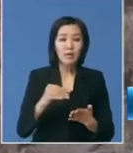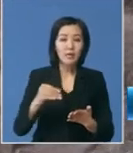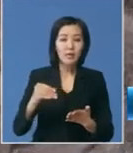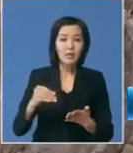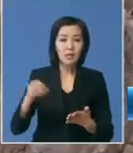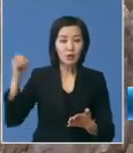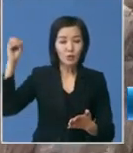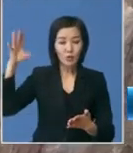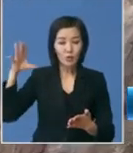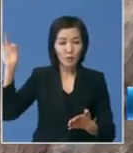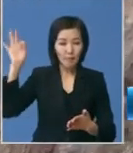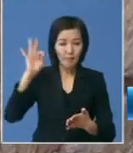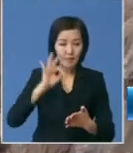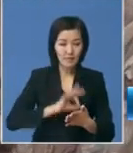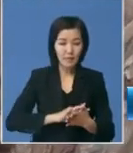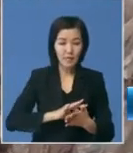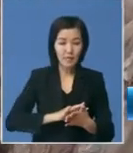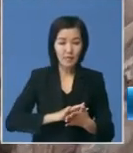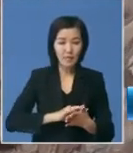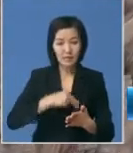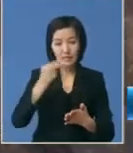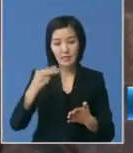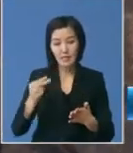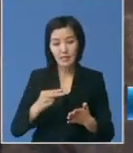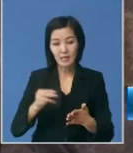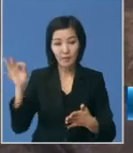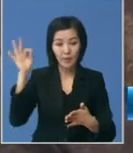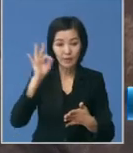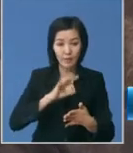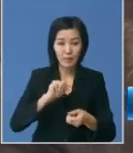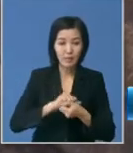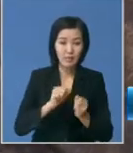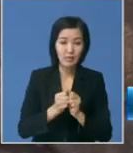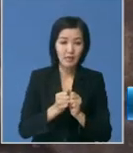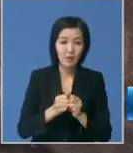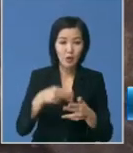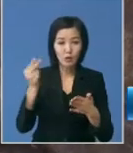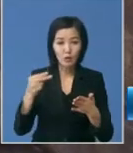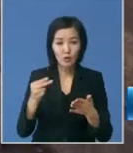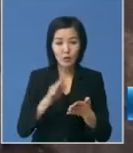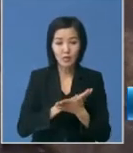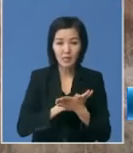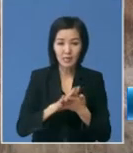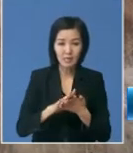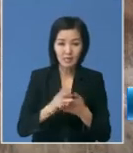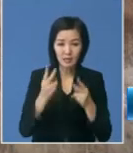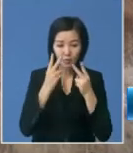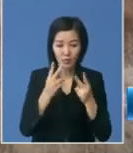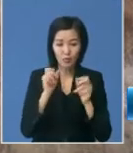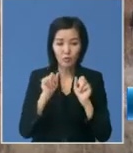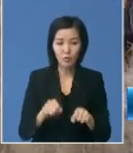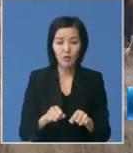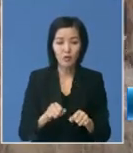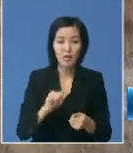қарай салынған. Өйткені күн батып бара жатқанда тасқа қашалған суреттер ашықтала түседі. Әрі анық көрінеді.